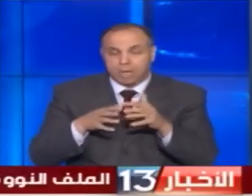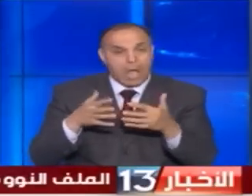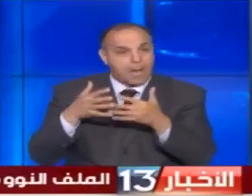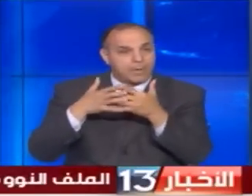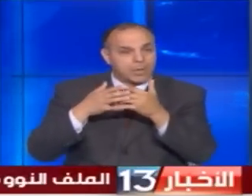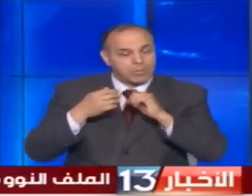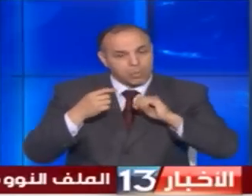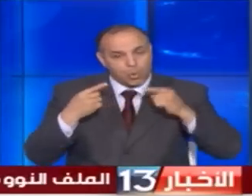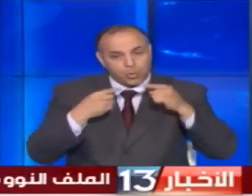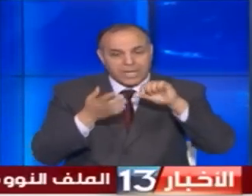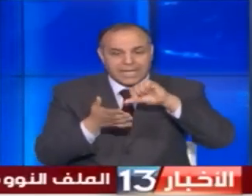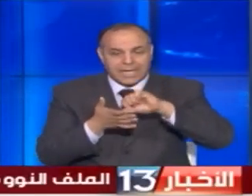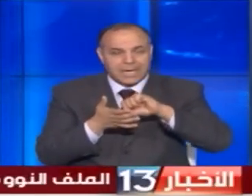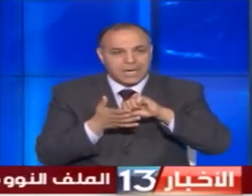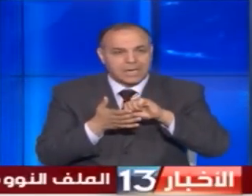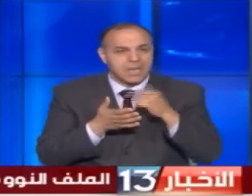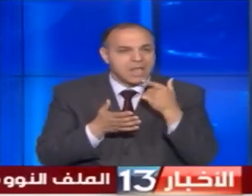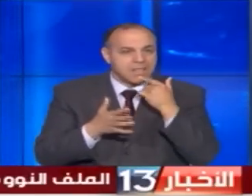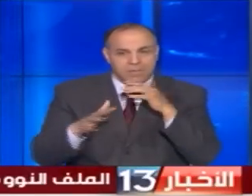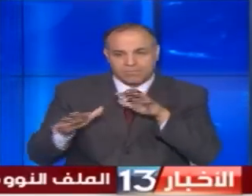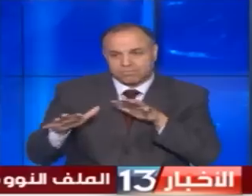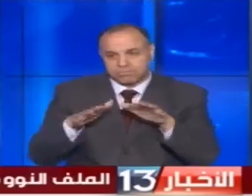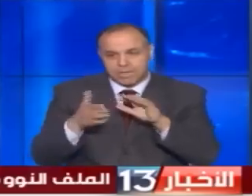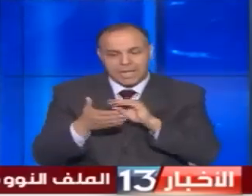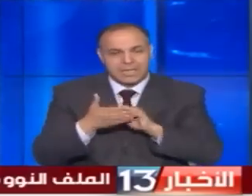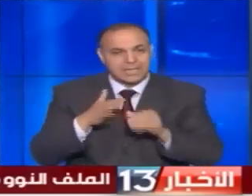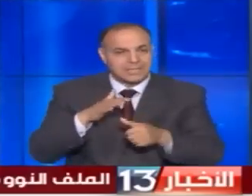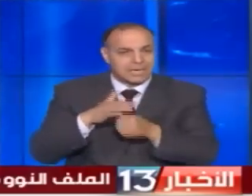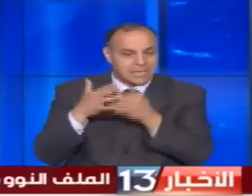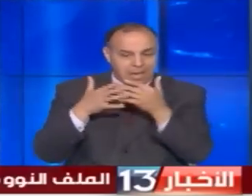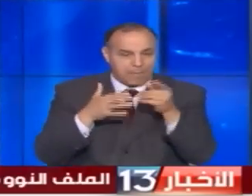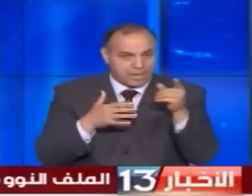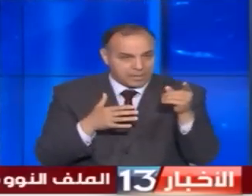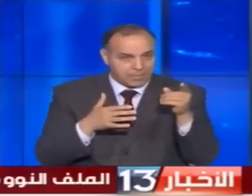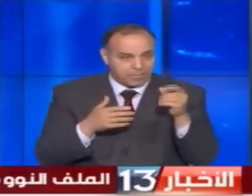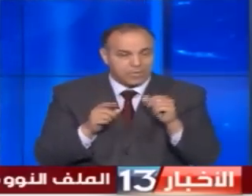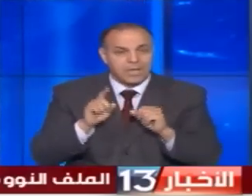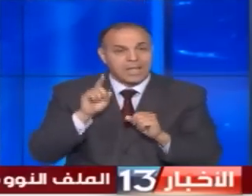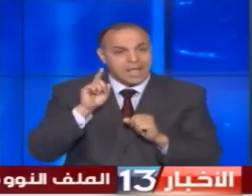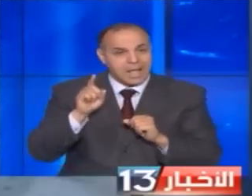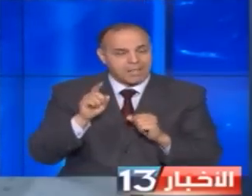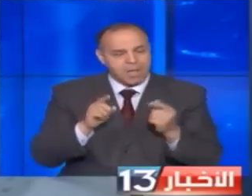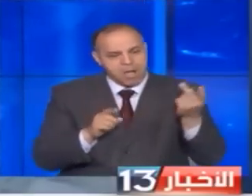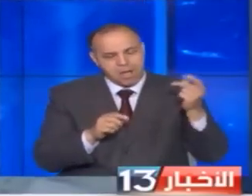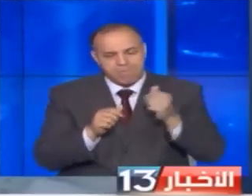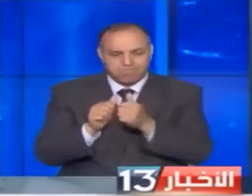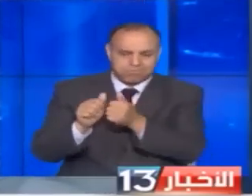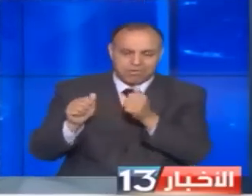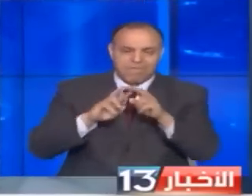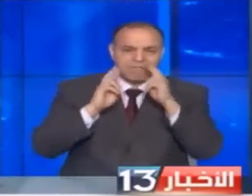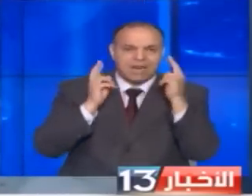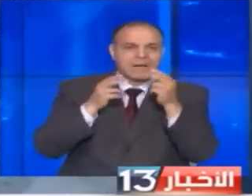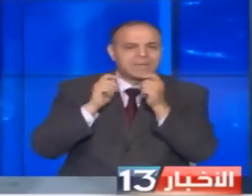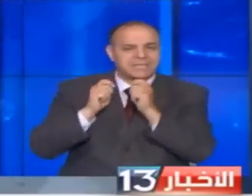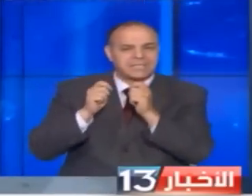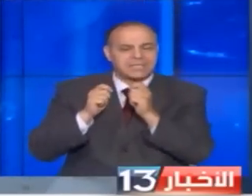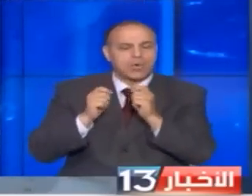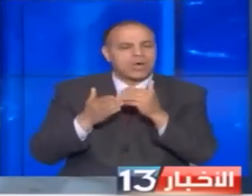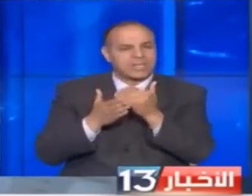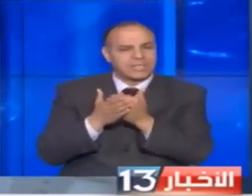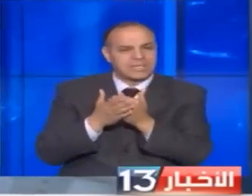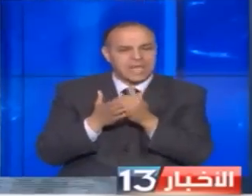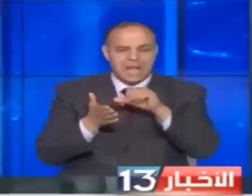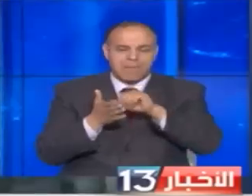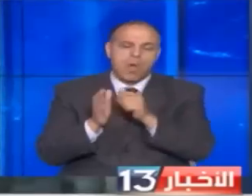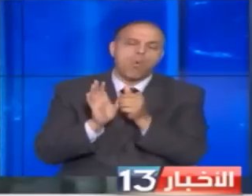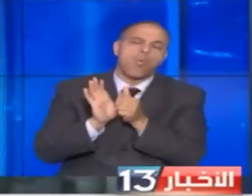ضد ايران جزءا من اجراءات اداره الرئيس الامريكي دون الكرام بفرض عزله دوليه سياسيه واقتصاديه على